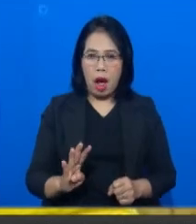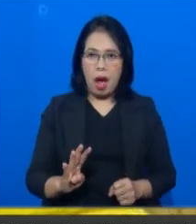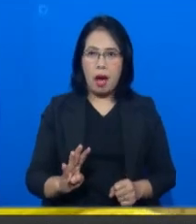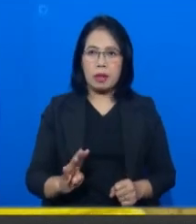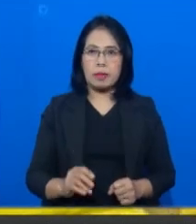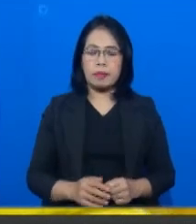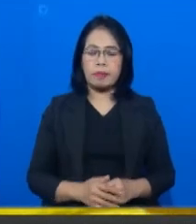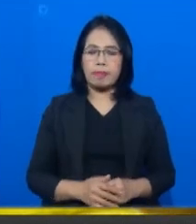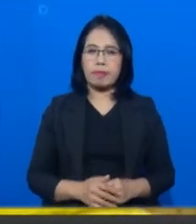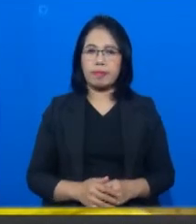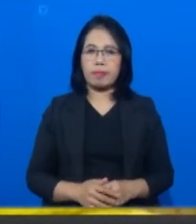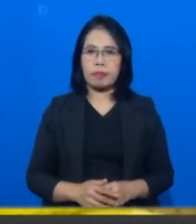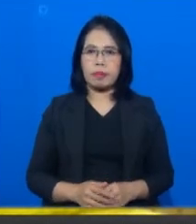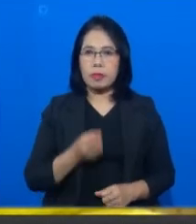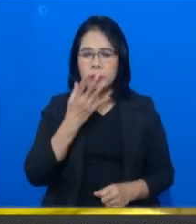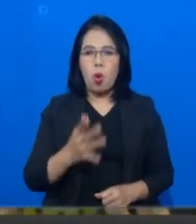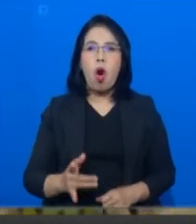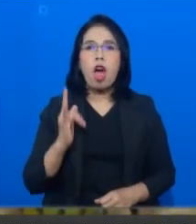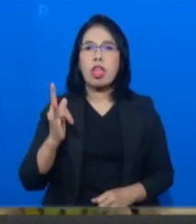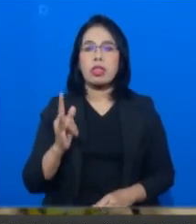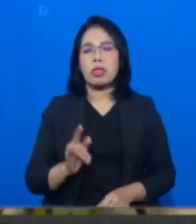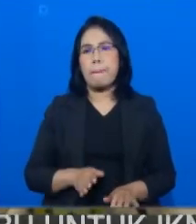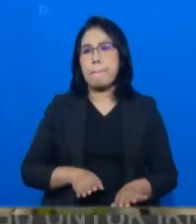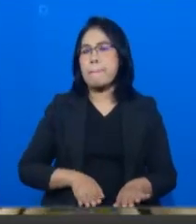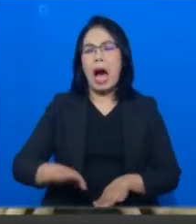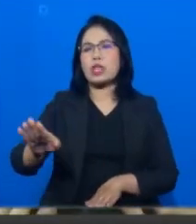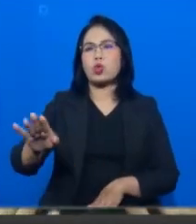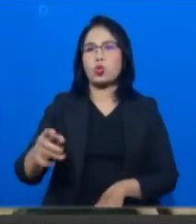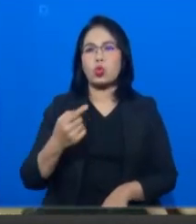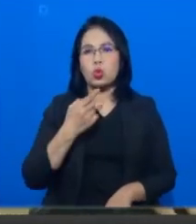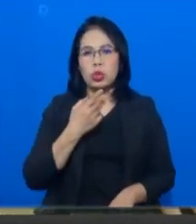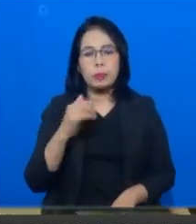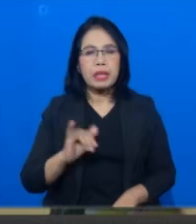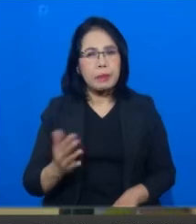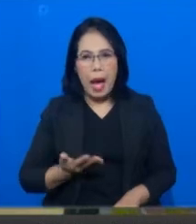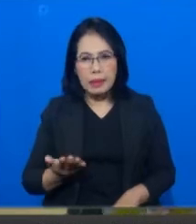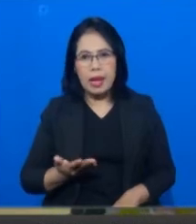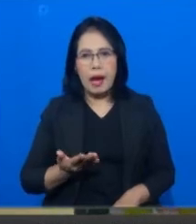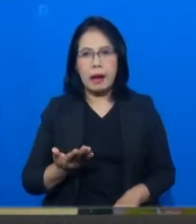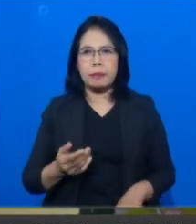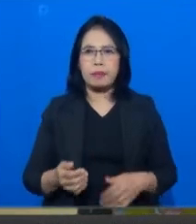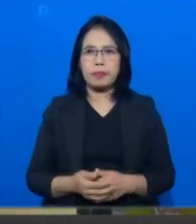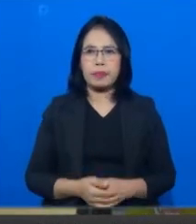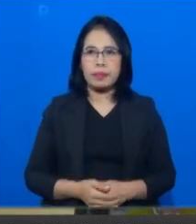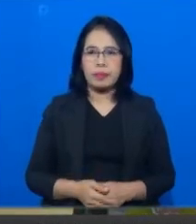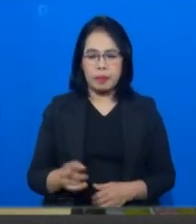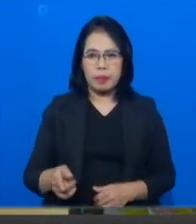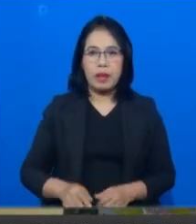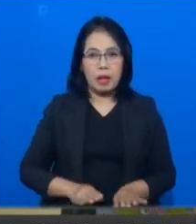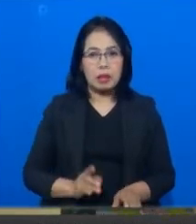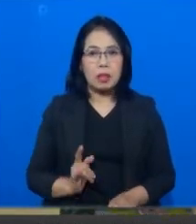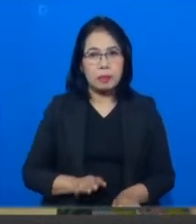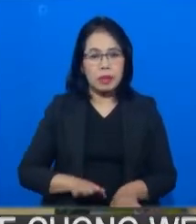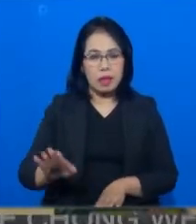partai beringin tetap berjalan seperti biasa. Kebijakan politik dari partai ini akan dijalankan oleh Wakil Ketua Umum